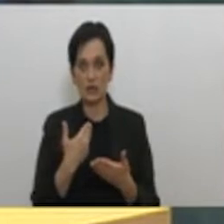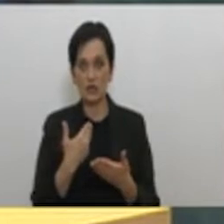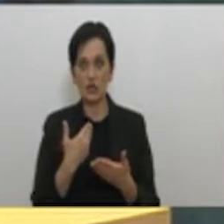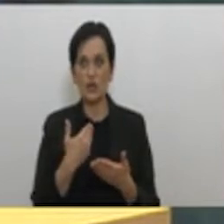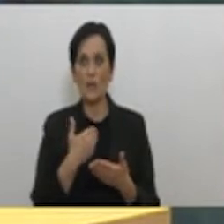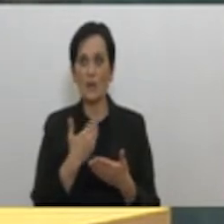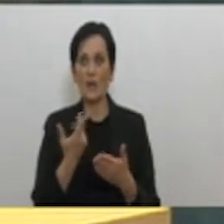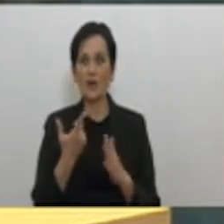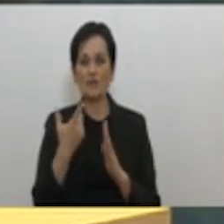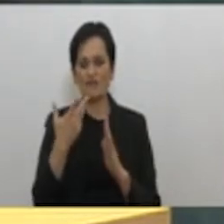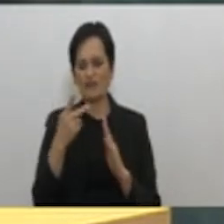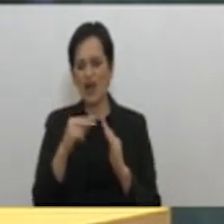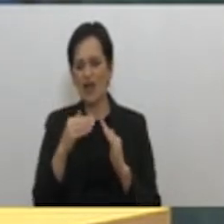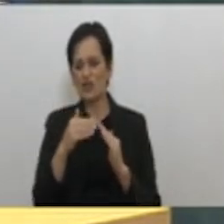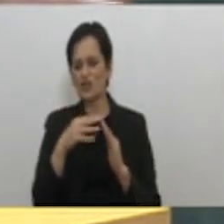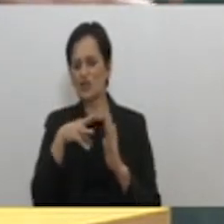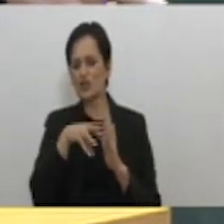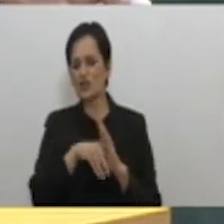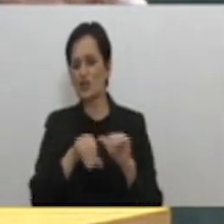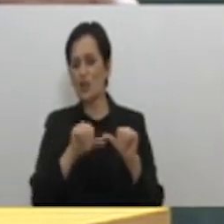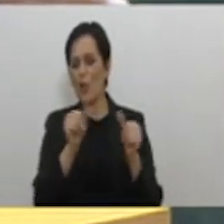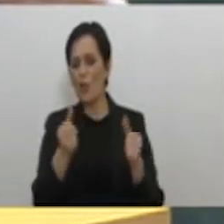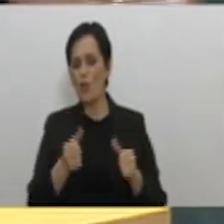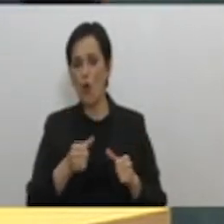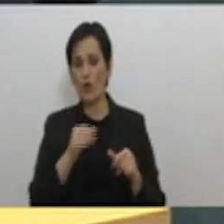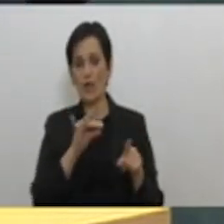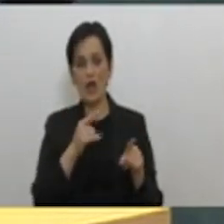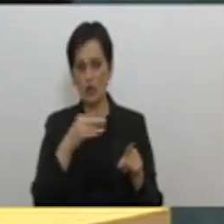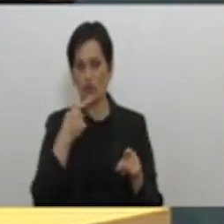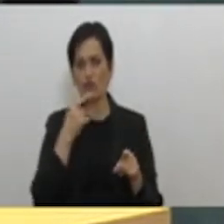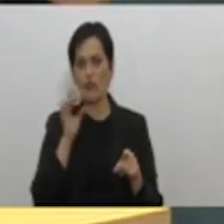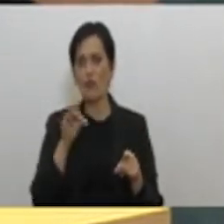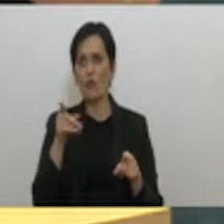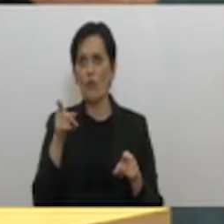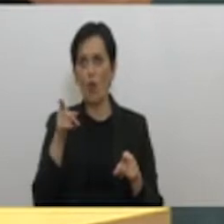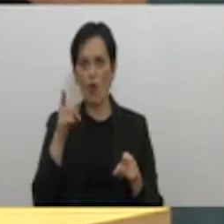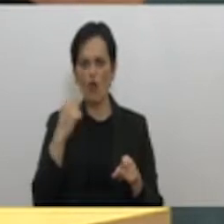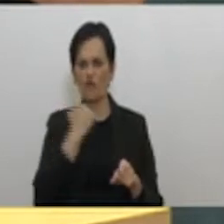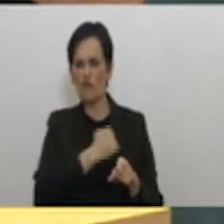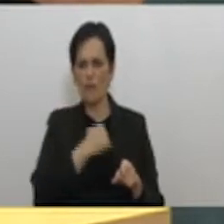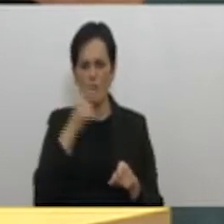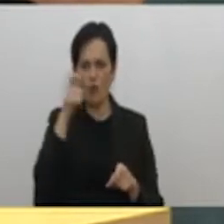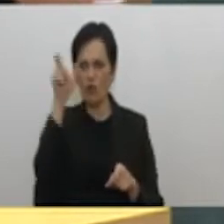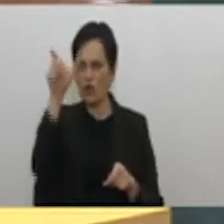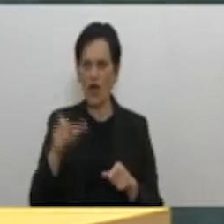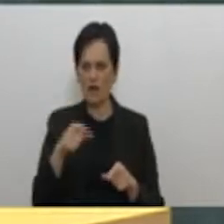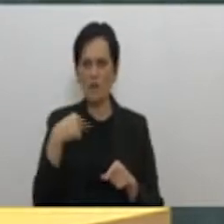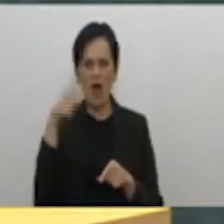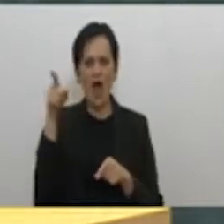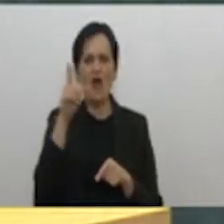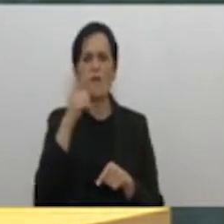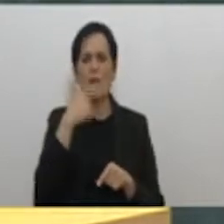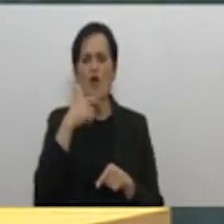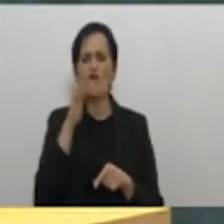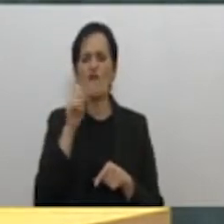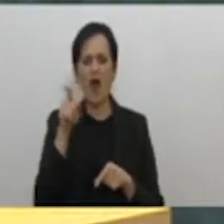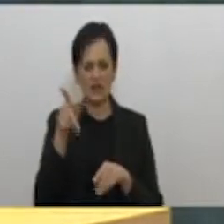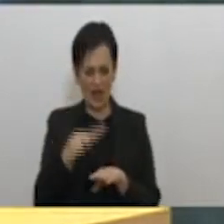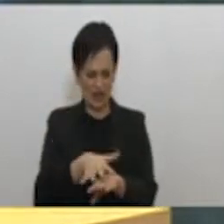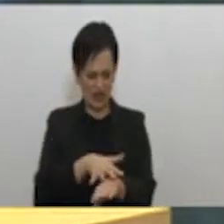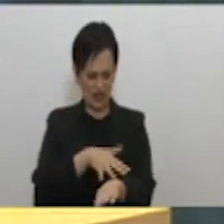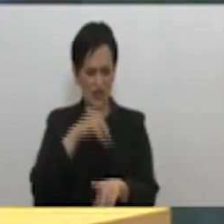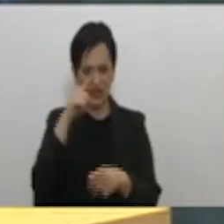შინაური ფორმით თქვა, რომ ბოროტი კაცი არ ახლა. მართლა ძალიან წესია, მე ბატონ ვახტანგს დიდი ხანია ვიცნობ. ძალიან დიდი ხანია